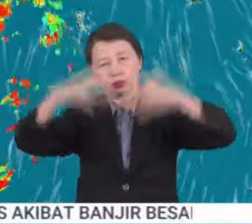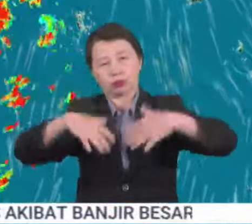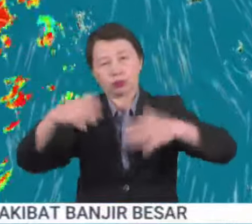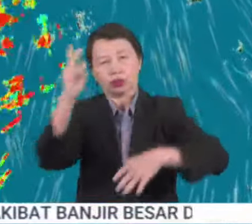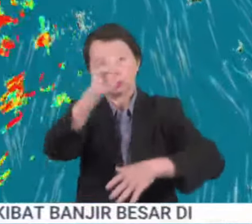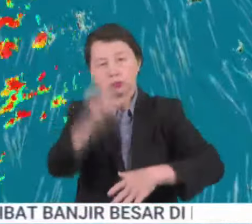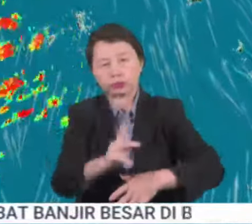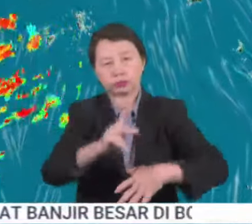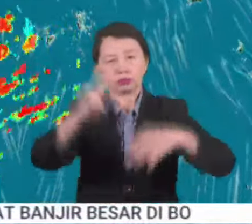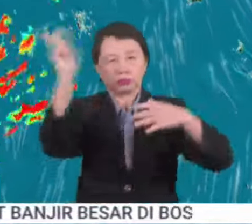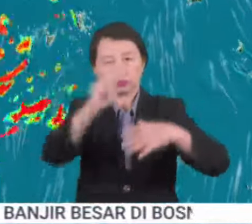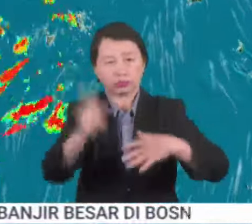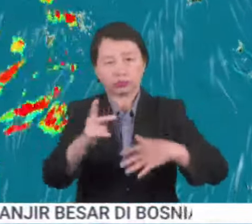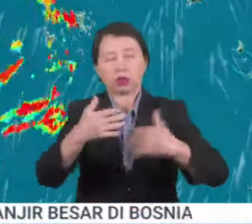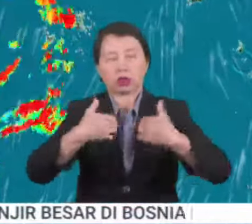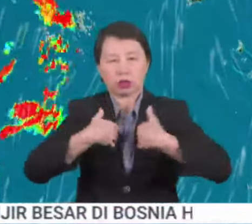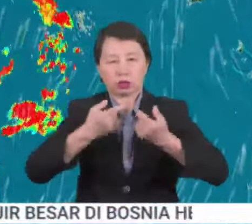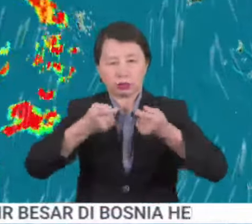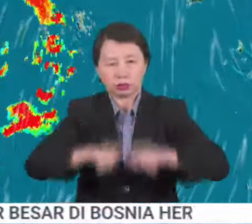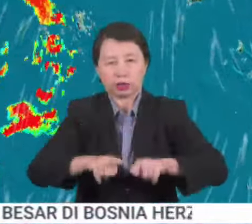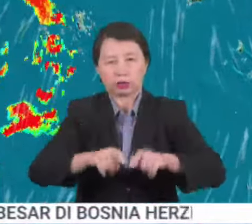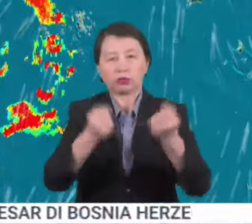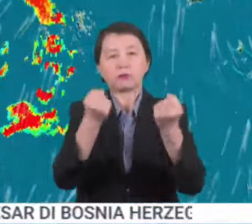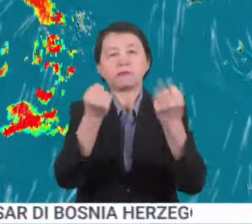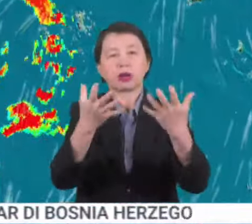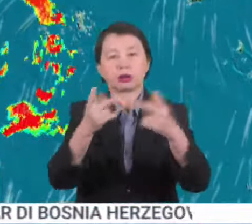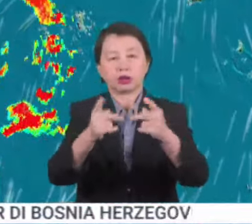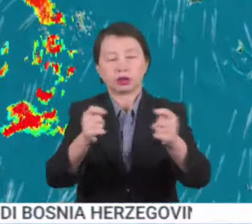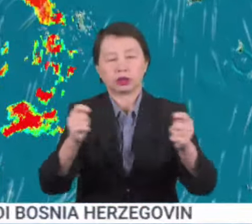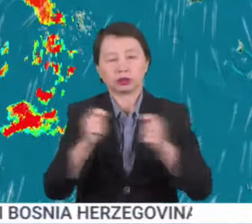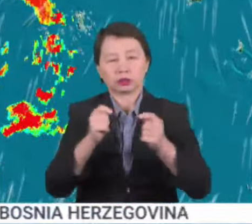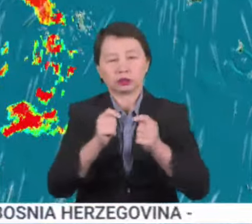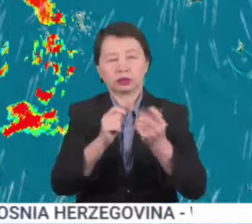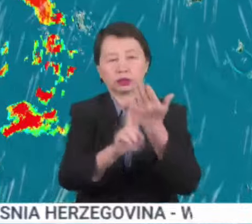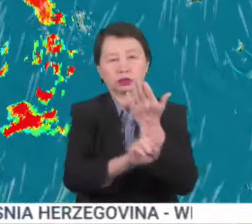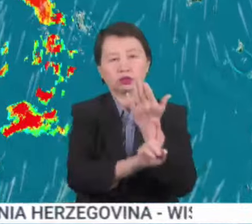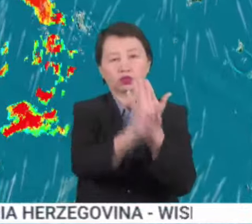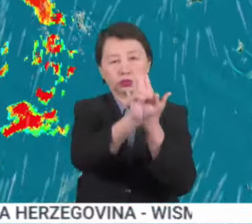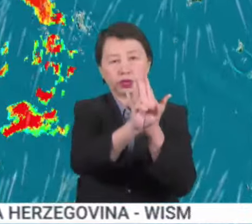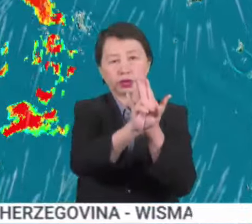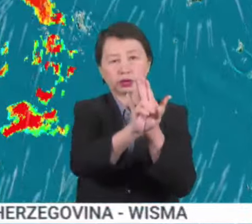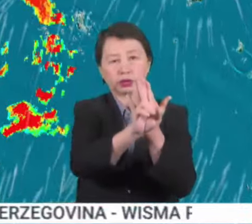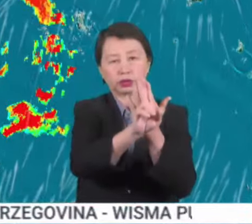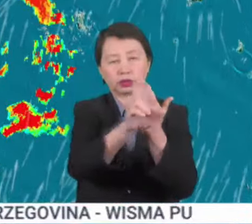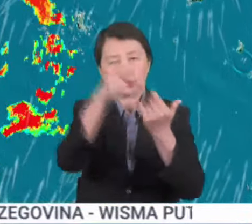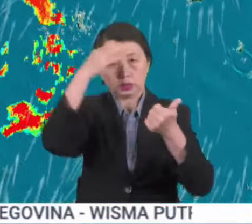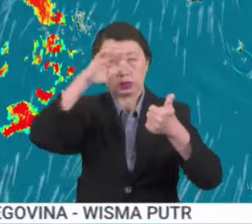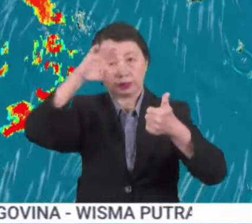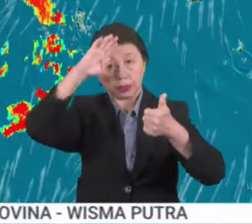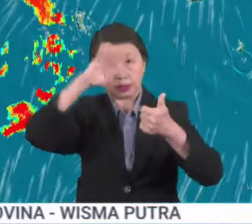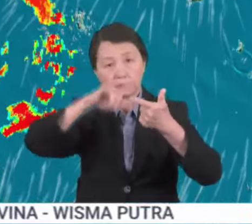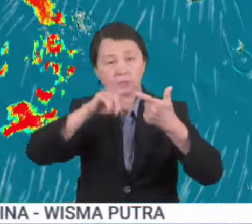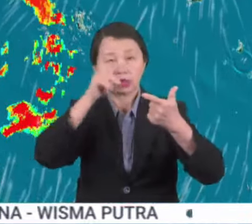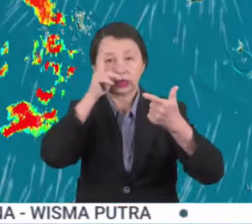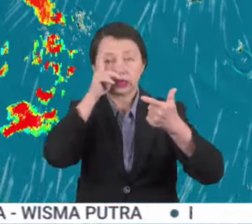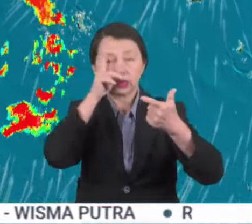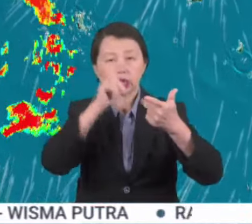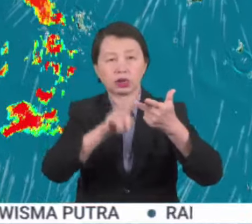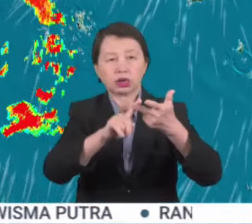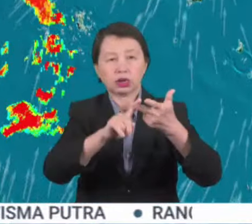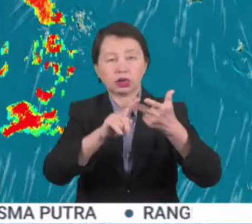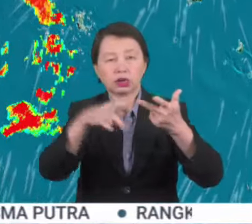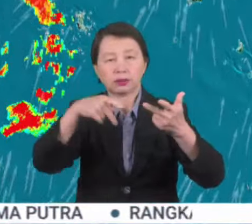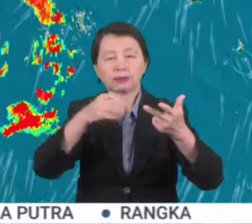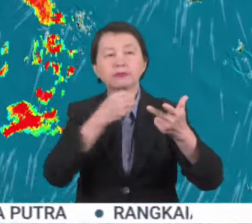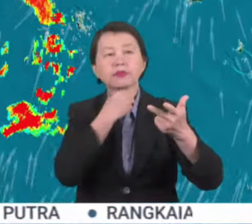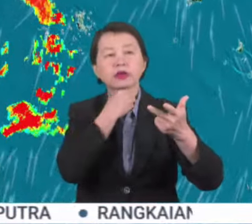hujan berserta ribut petir kini sedang berlaku di kebanyakan tempat di utara Semenanjung yang melibatkan negeri Perlis, Kedah,